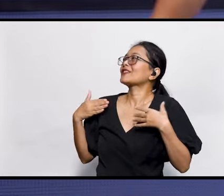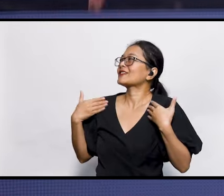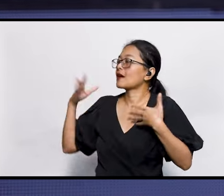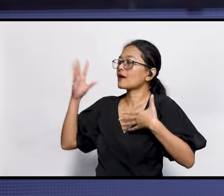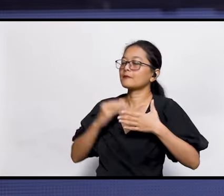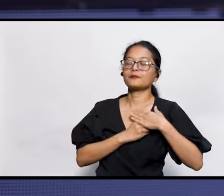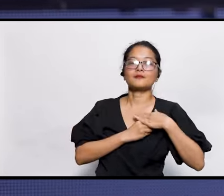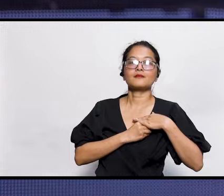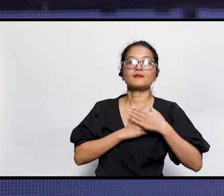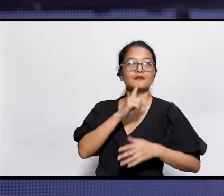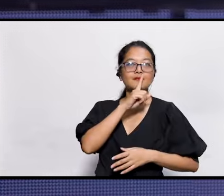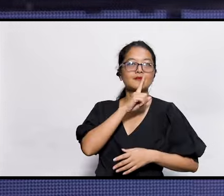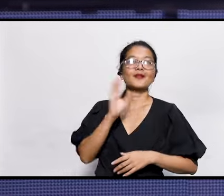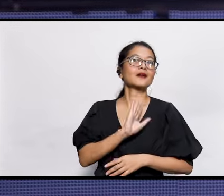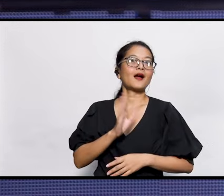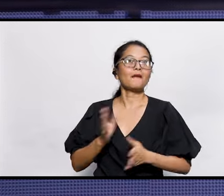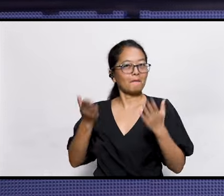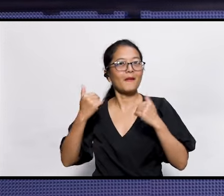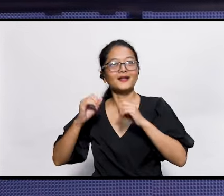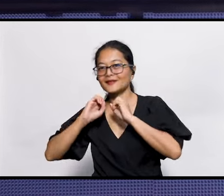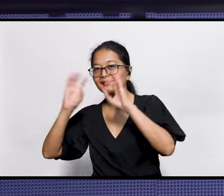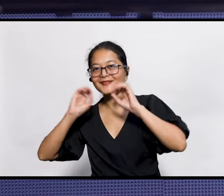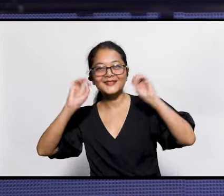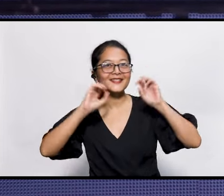Come on S menit berikan Kemulan P Tuhan